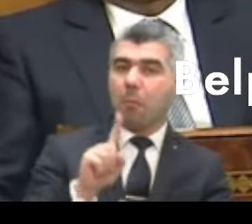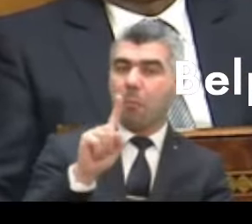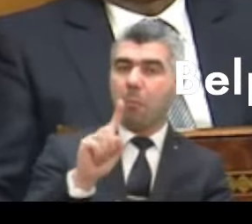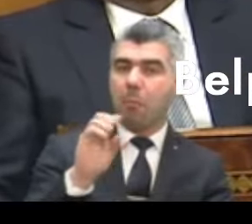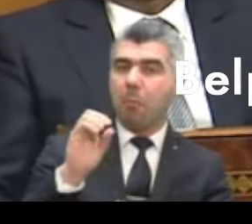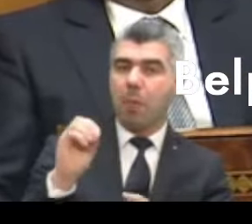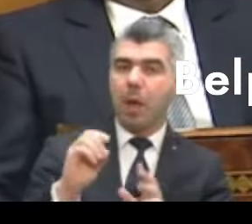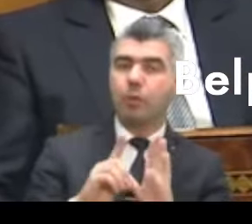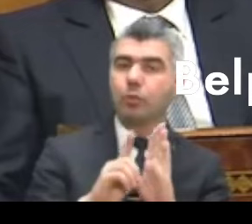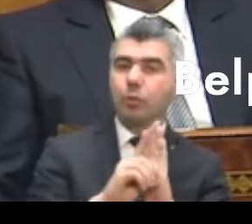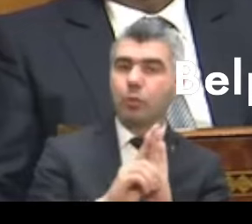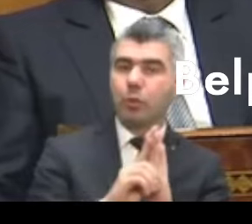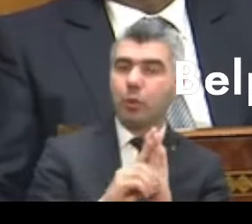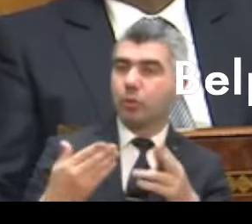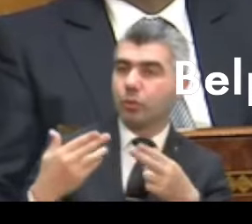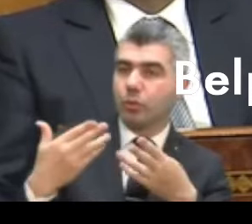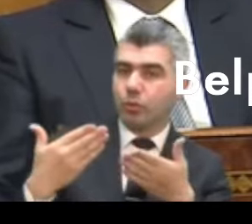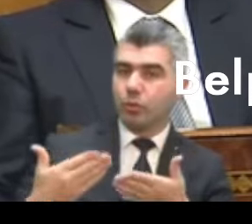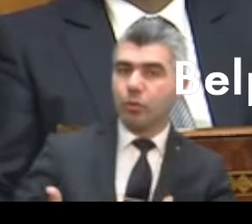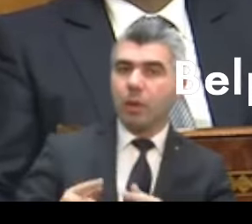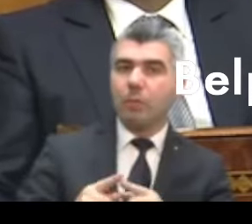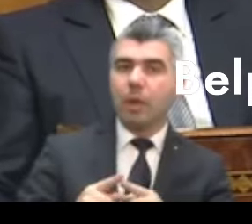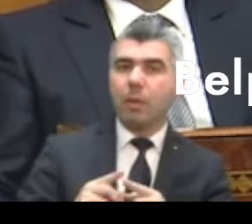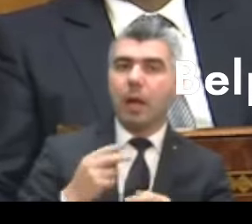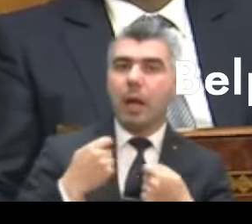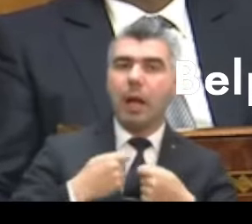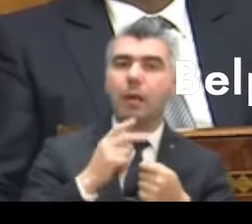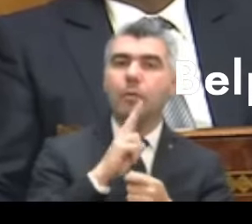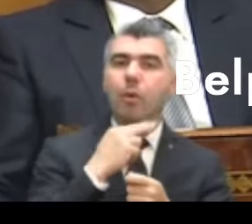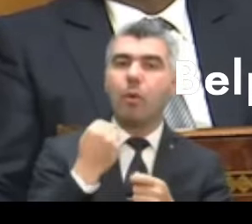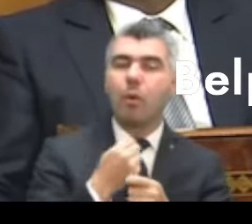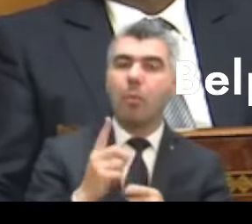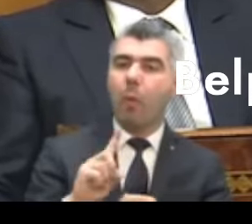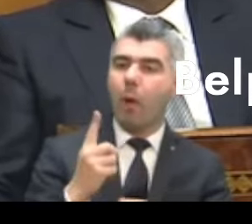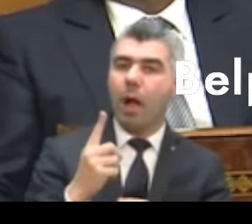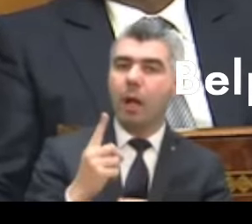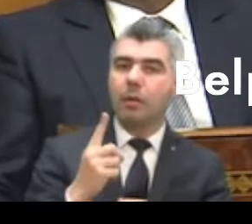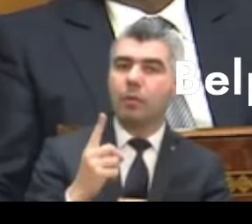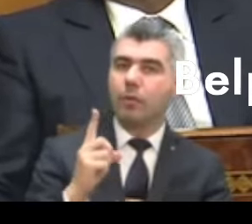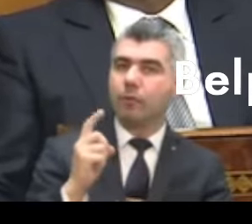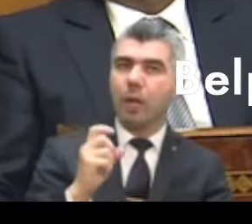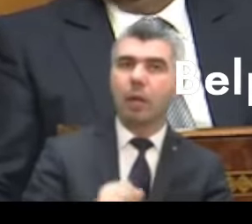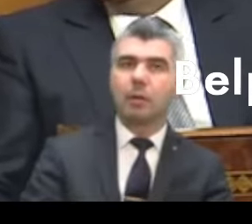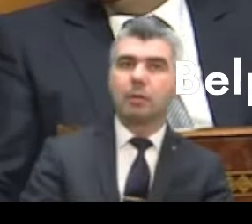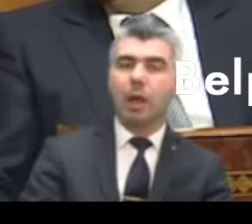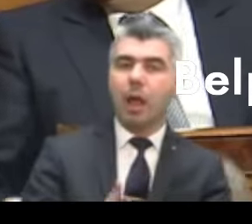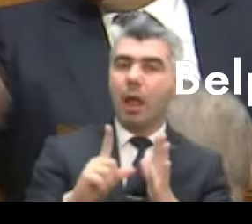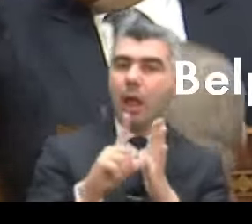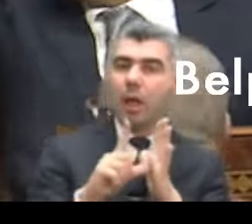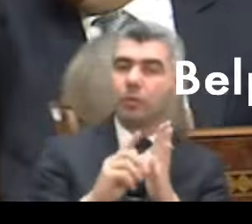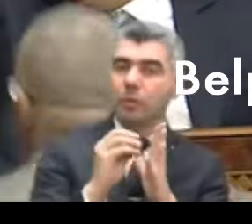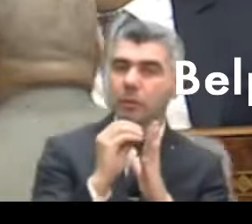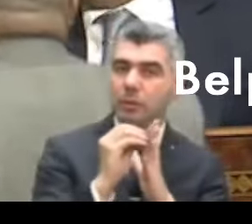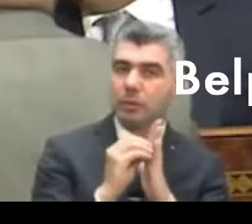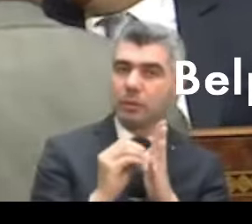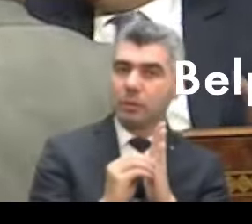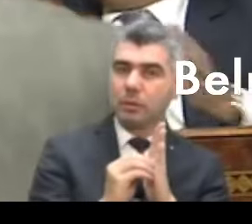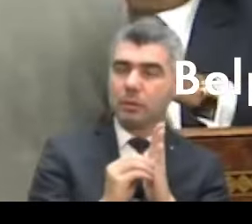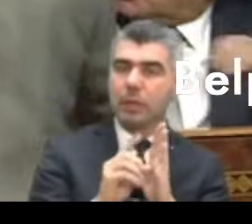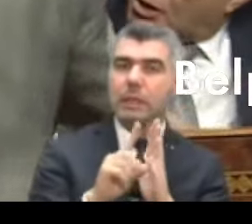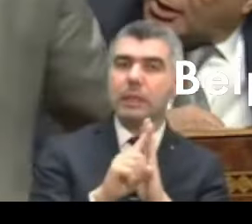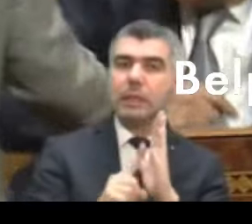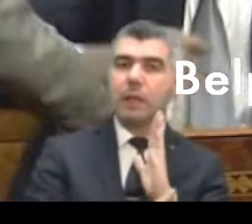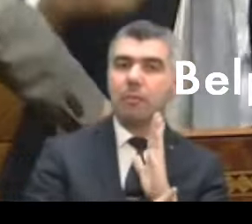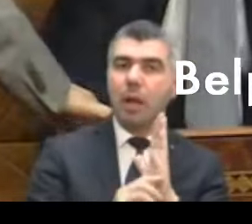من الدستور عارفين بانه حضور ديال الرئيس ديال الحكومه مره في الشهر وقانون لم يحدد في اي اسبوع